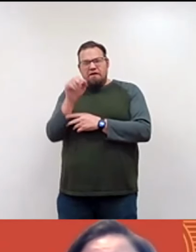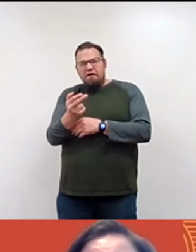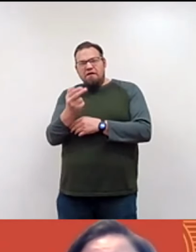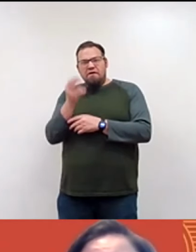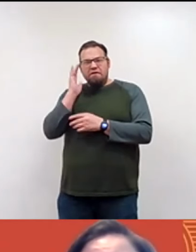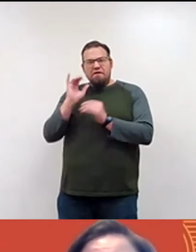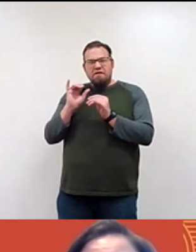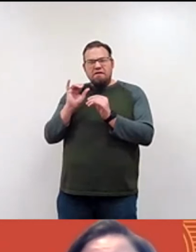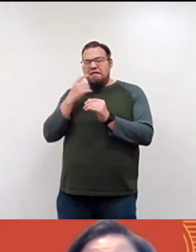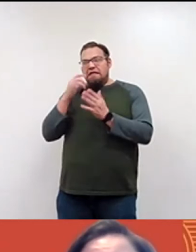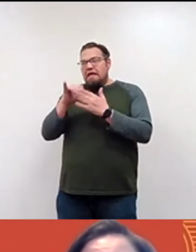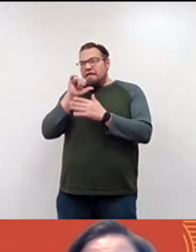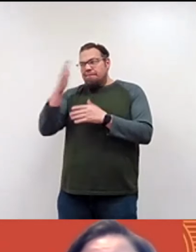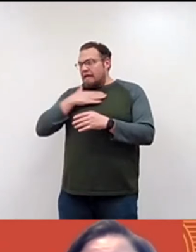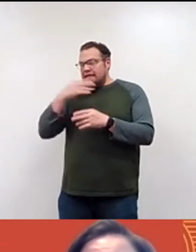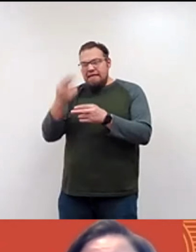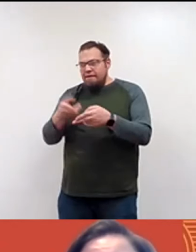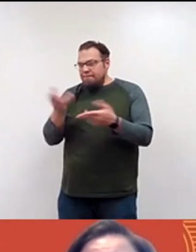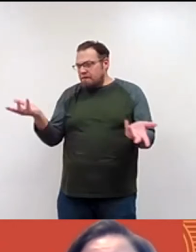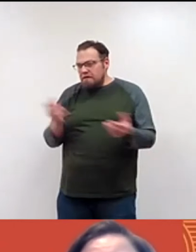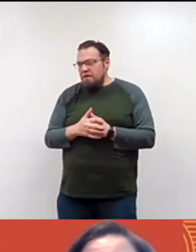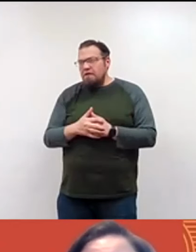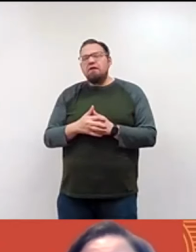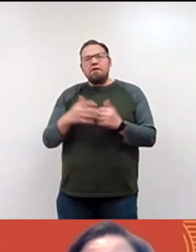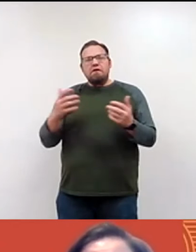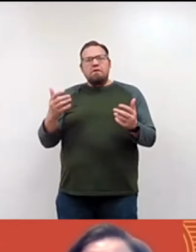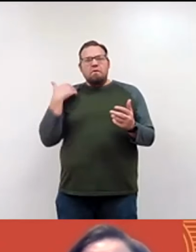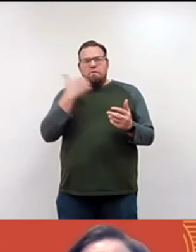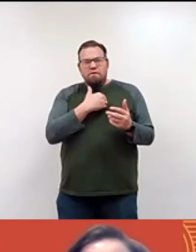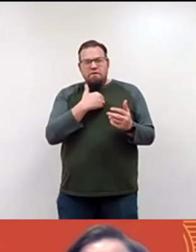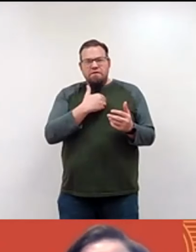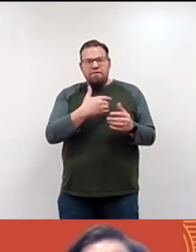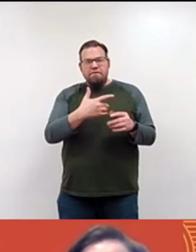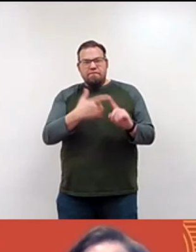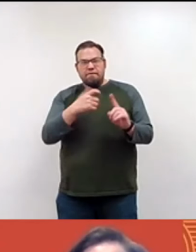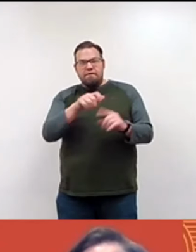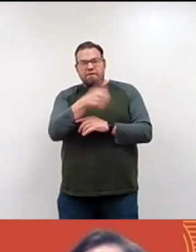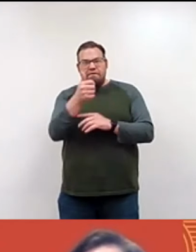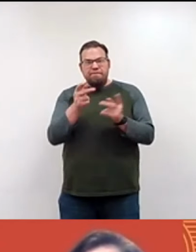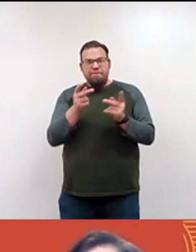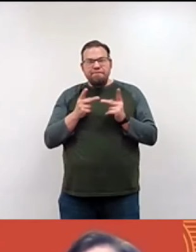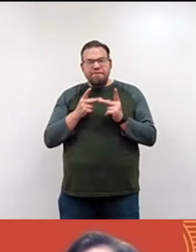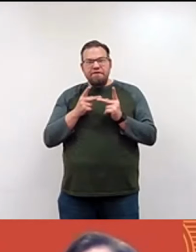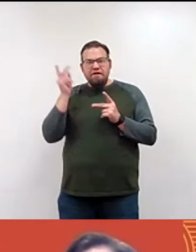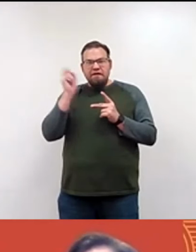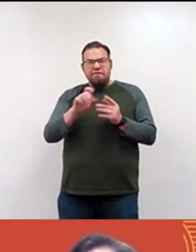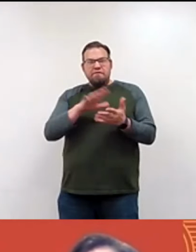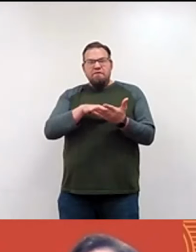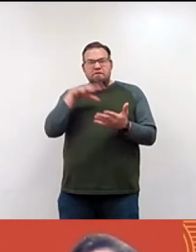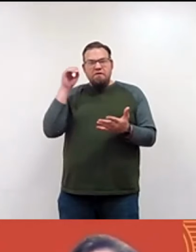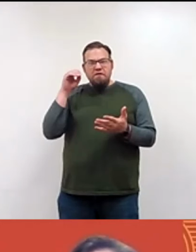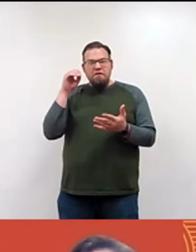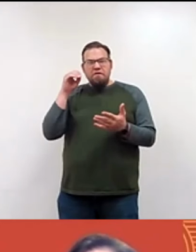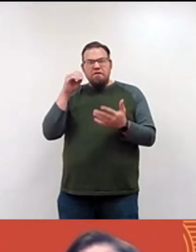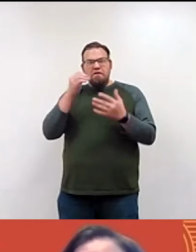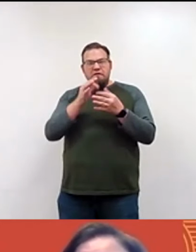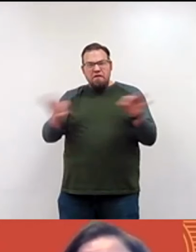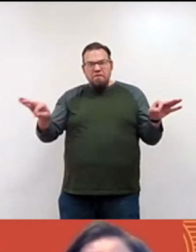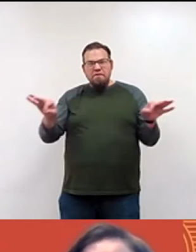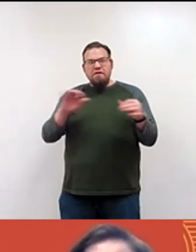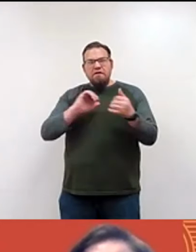احب هذا الشيء we who are come from the places to learn the language